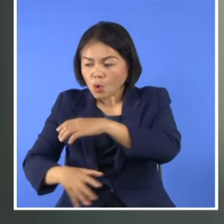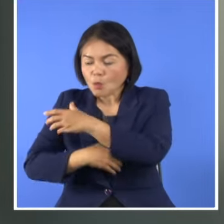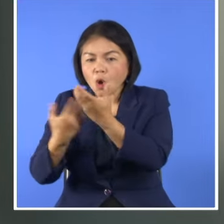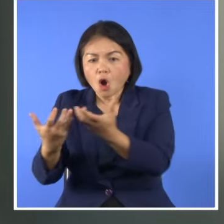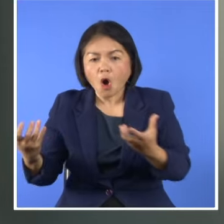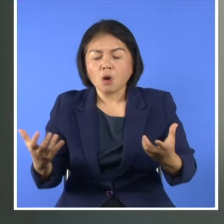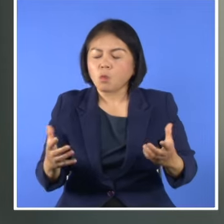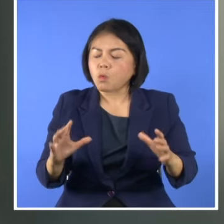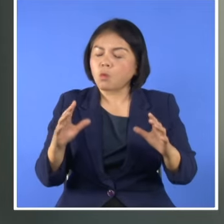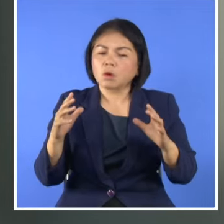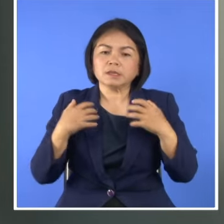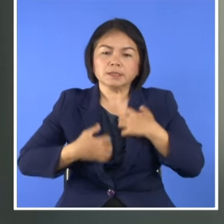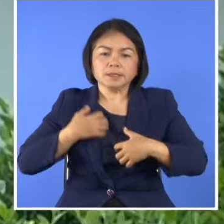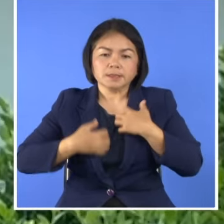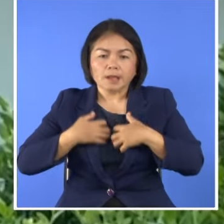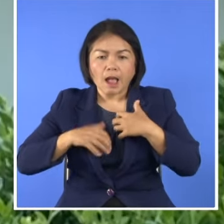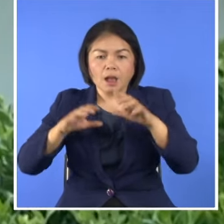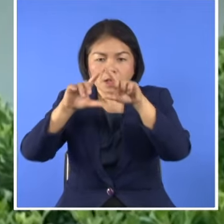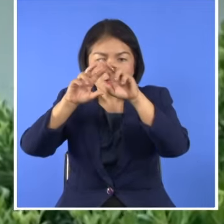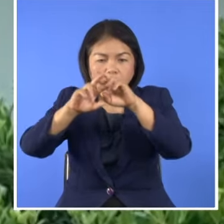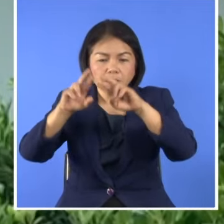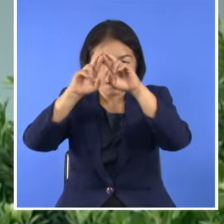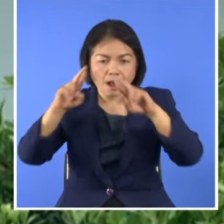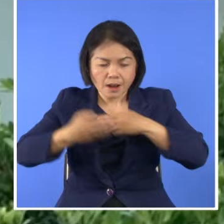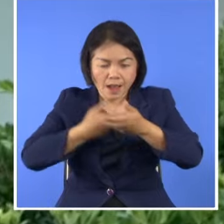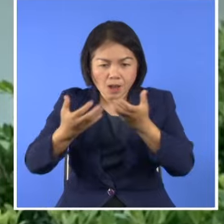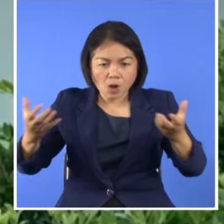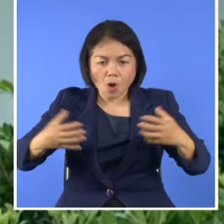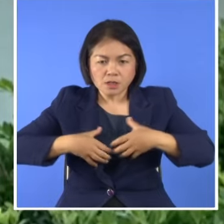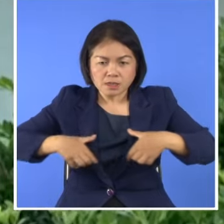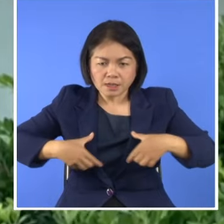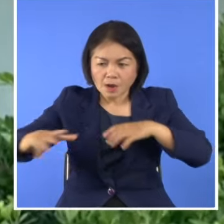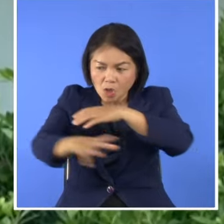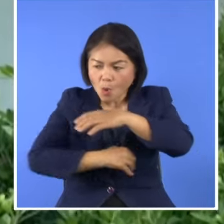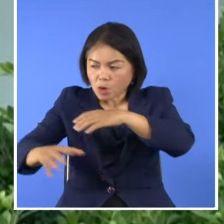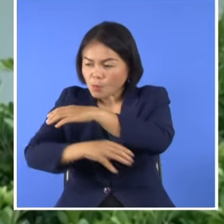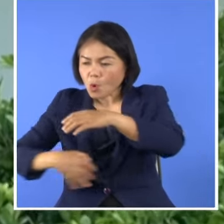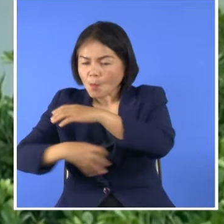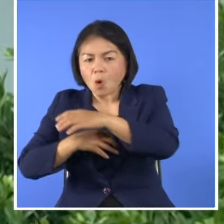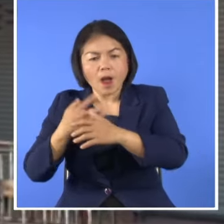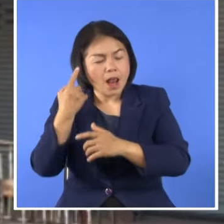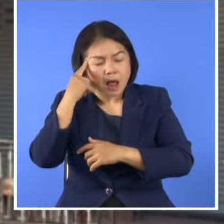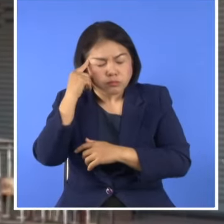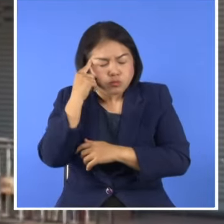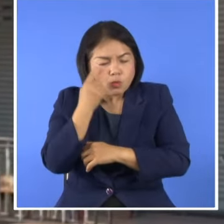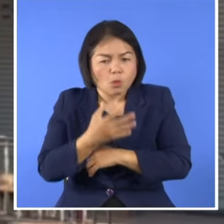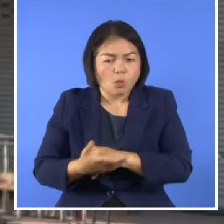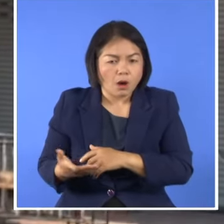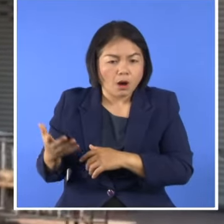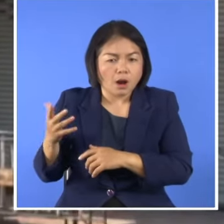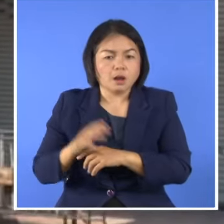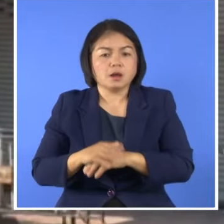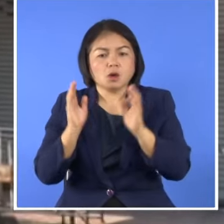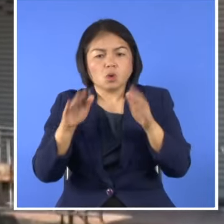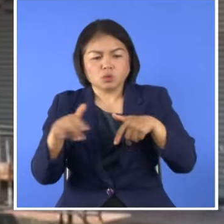หายมันขโมยเสื้อชั้นในแล้วก็ไปดึงไปถึงอยู่นั่นแหละเออมันโกรธมันเครียดใครมาก็ไม่รู้จนกระทั่งลูกค้า